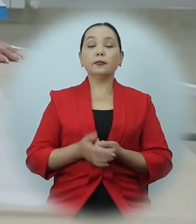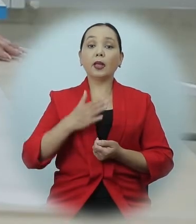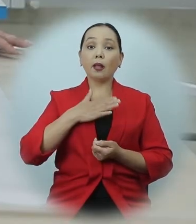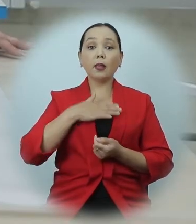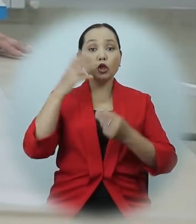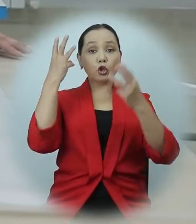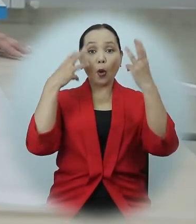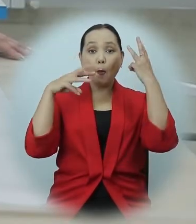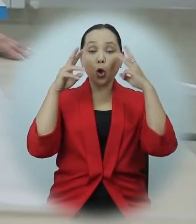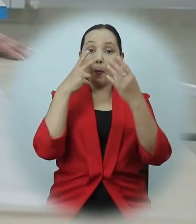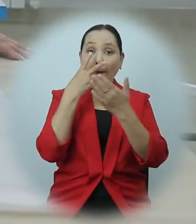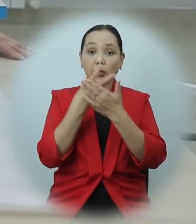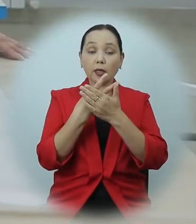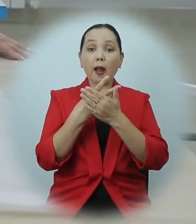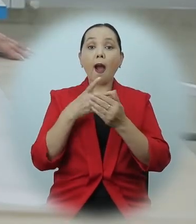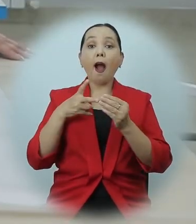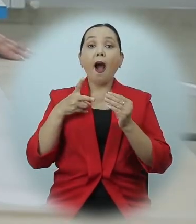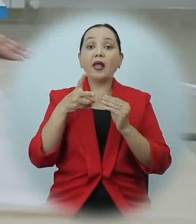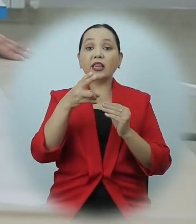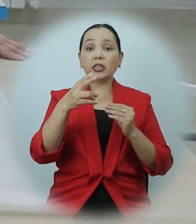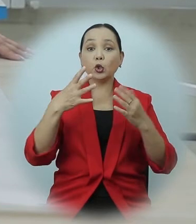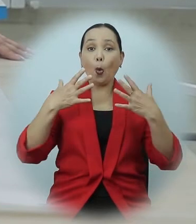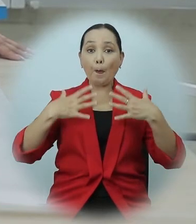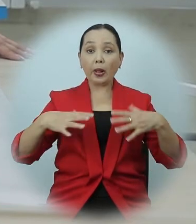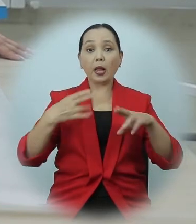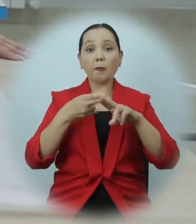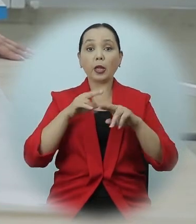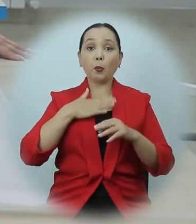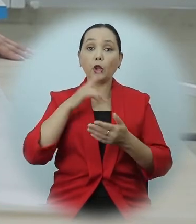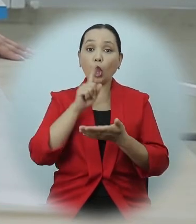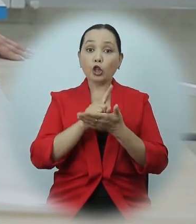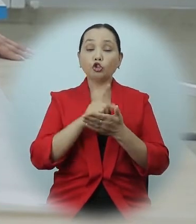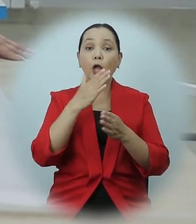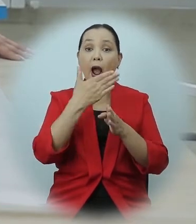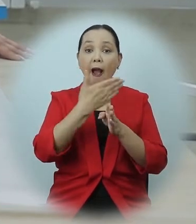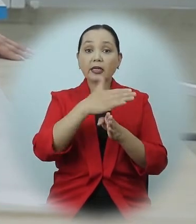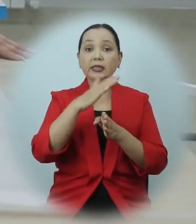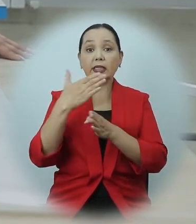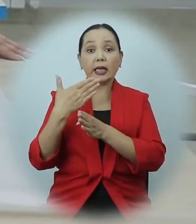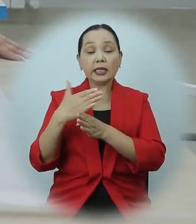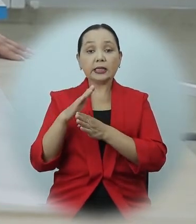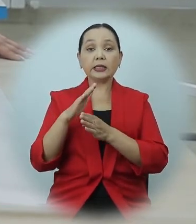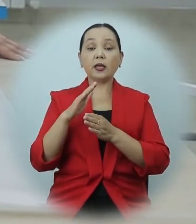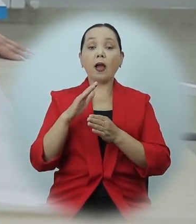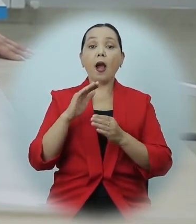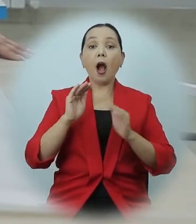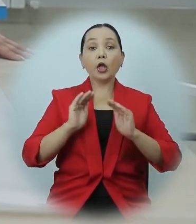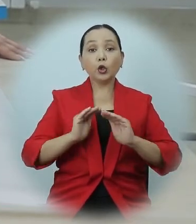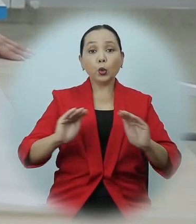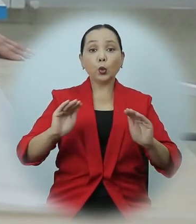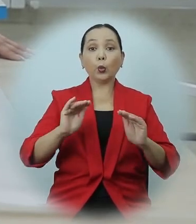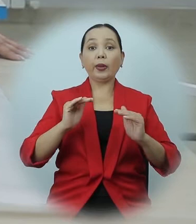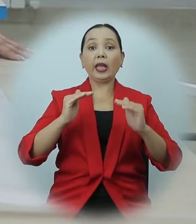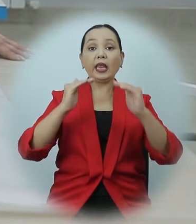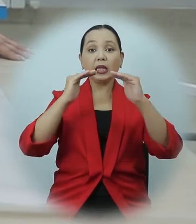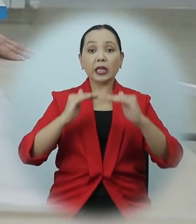Нашей моделью предусмотрено отрезное платье, поэтому мы должны отделить лиф изделия от юбки изделия.